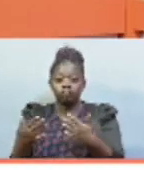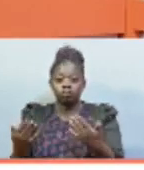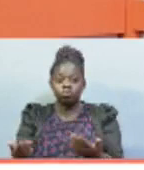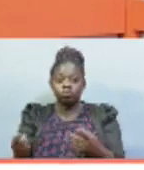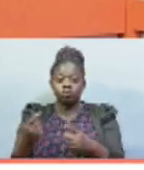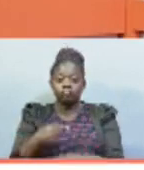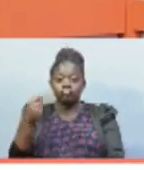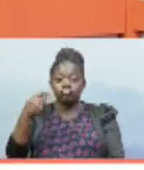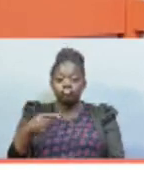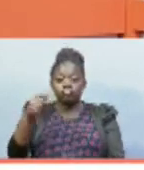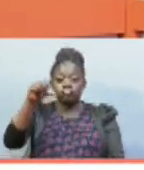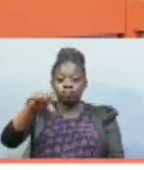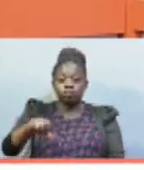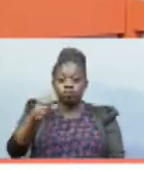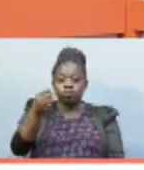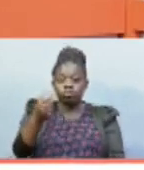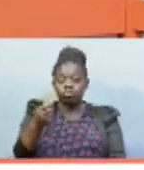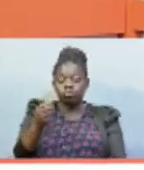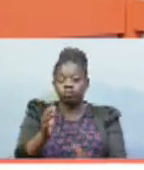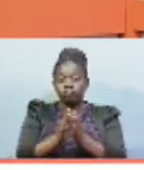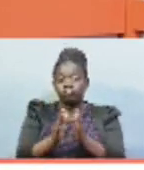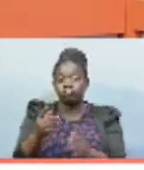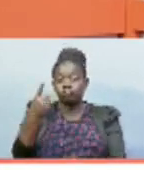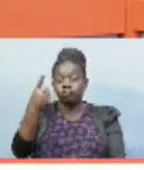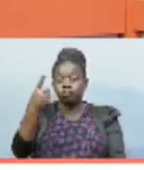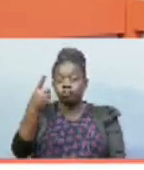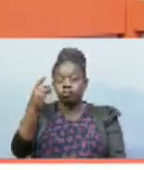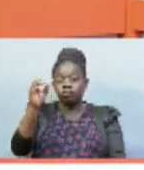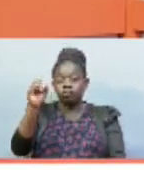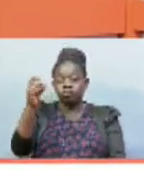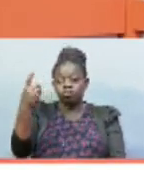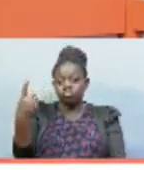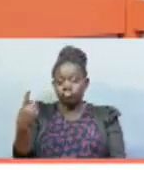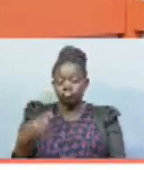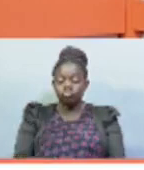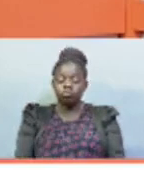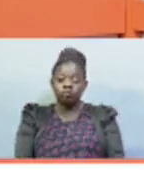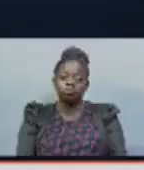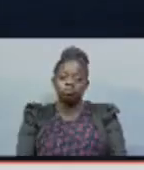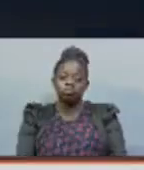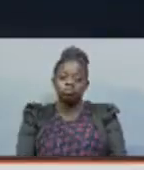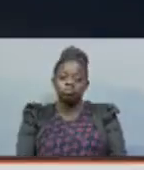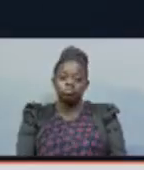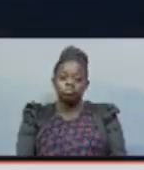kiri nnyo okuva ku dola 9 mukago kutuula ku dola 10 mwemu.